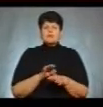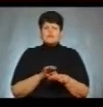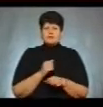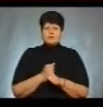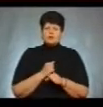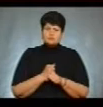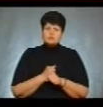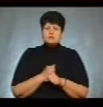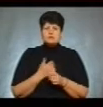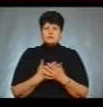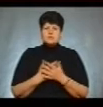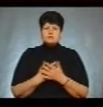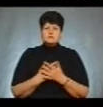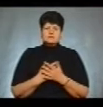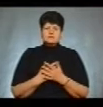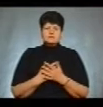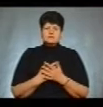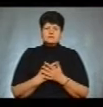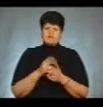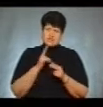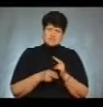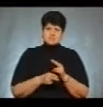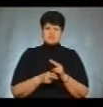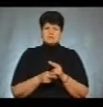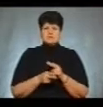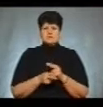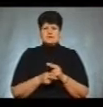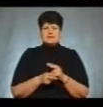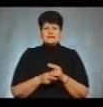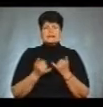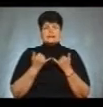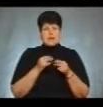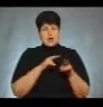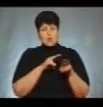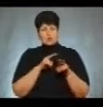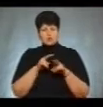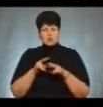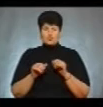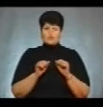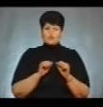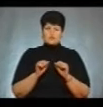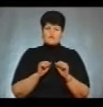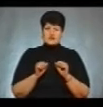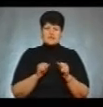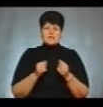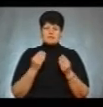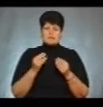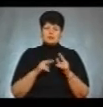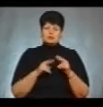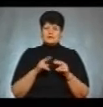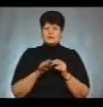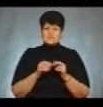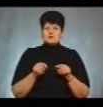процесі, і вже в результаті, в кінці? Значить, для контролю в управлінні капітального будівництва